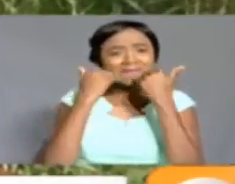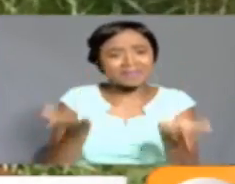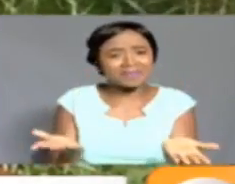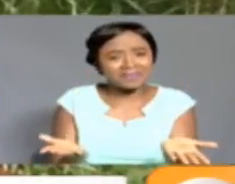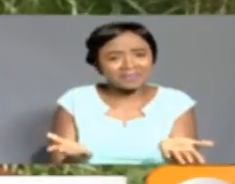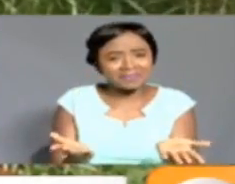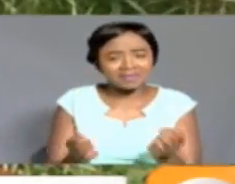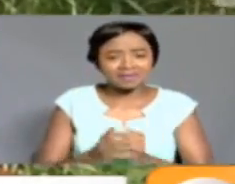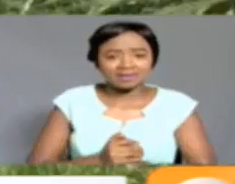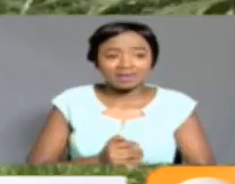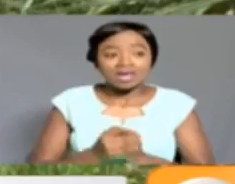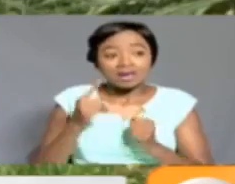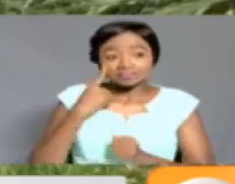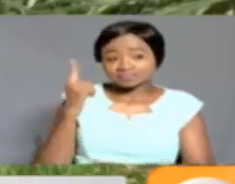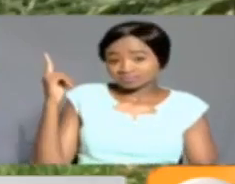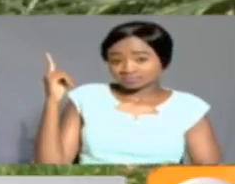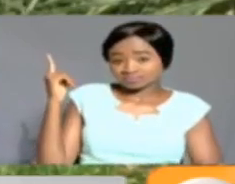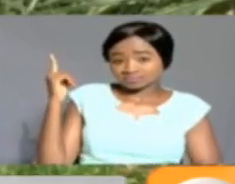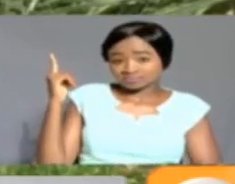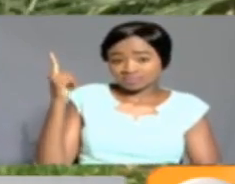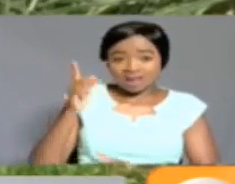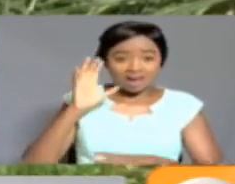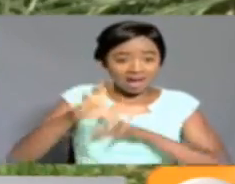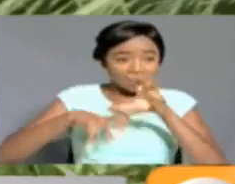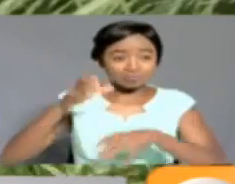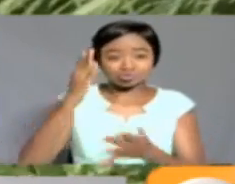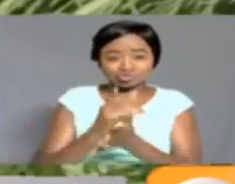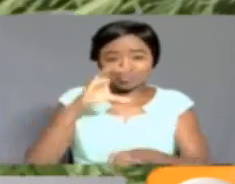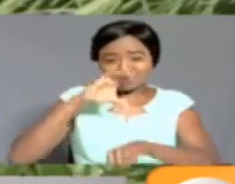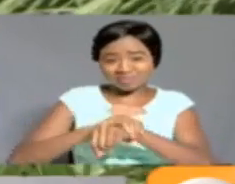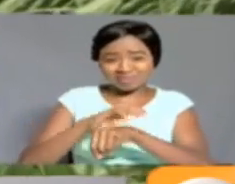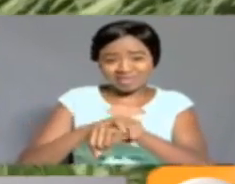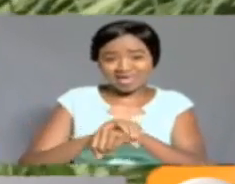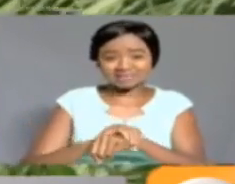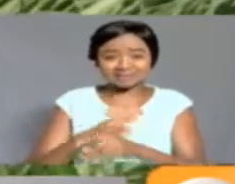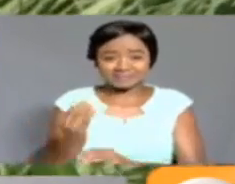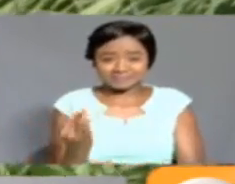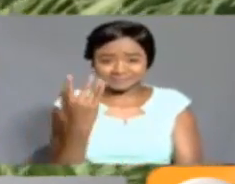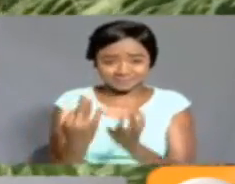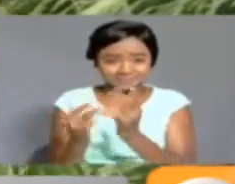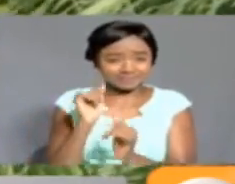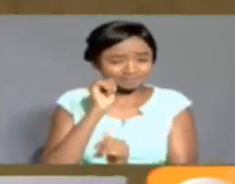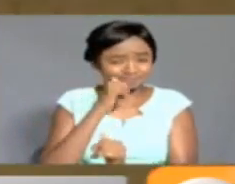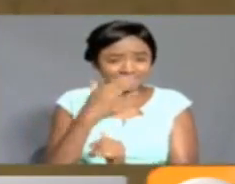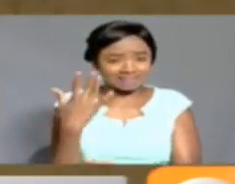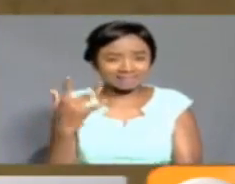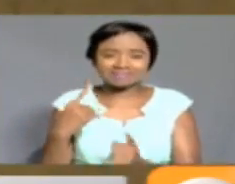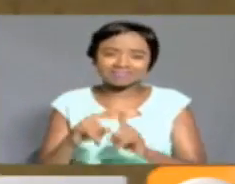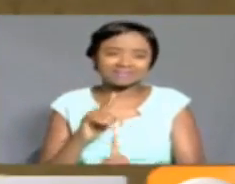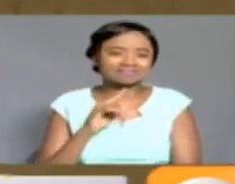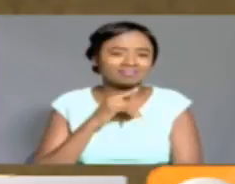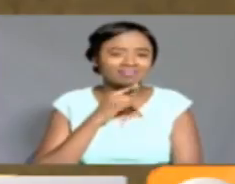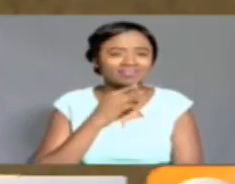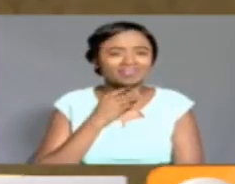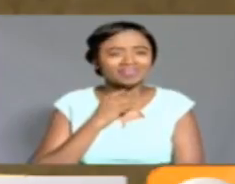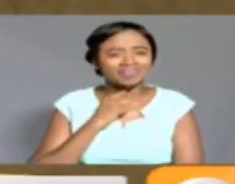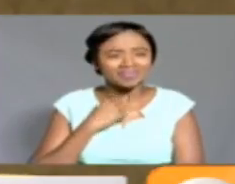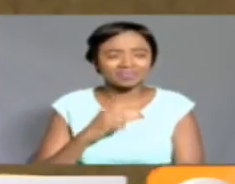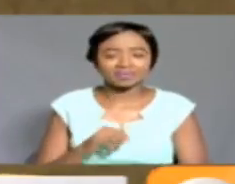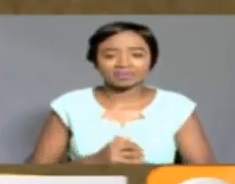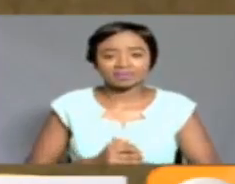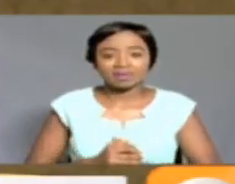mifugo hawa, japo wanapata majani mabichi kando ya mto, inawalazimu kustahimili kiu. Hii maji